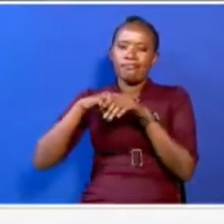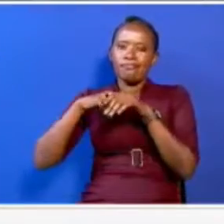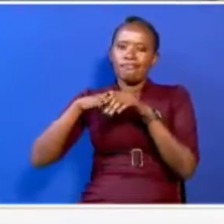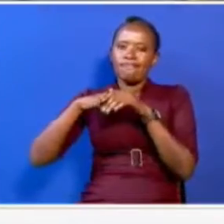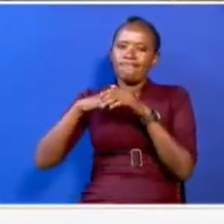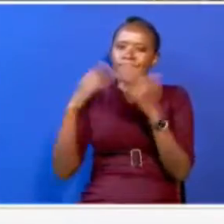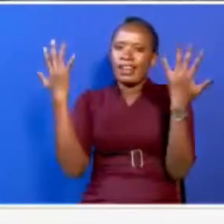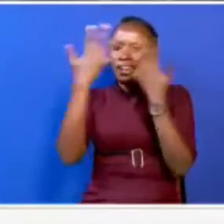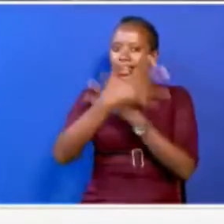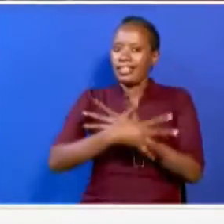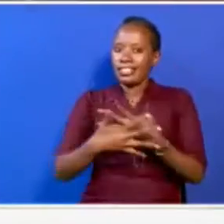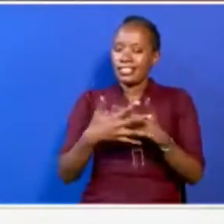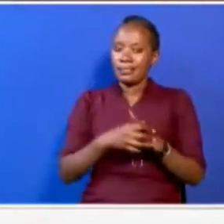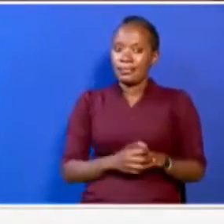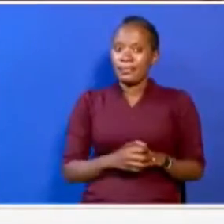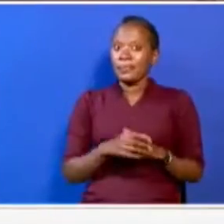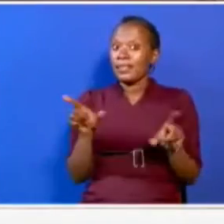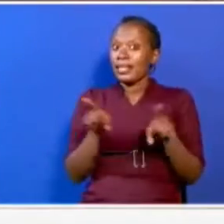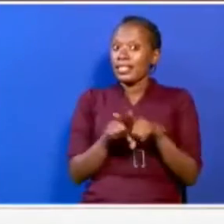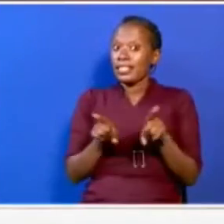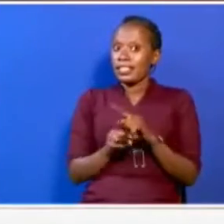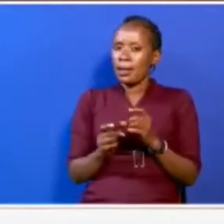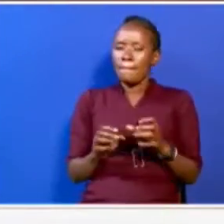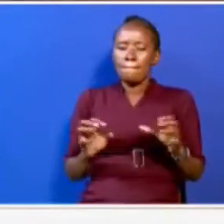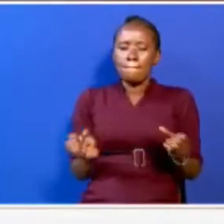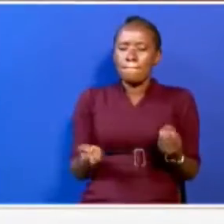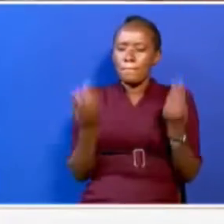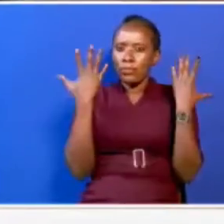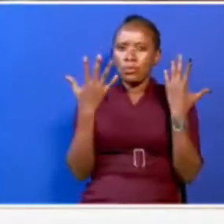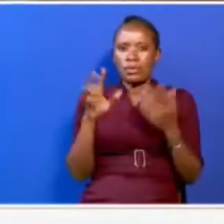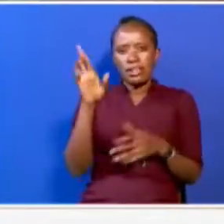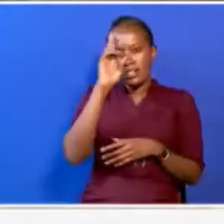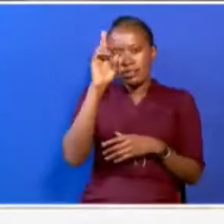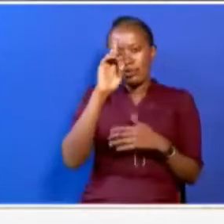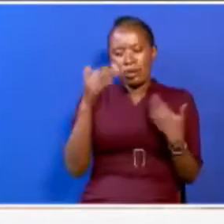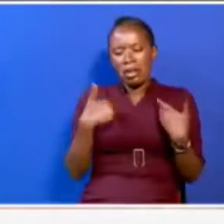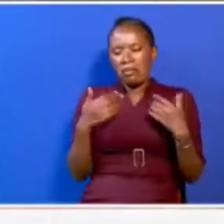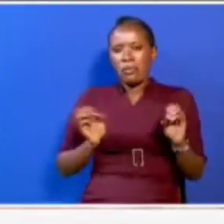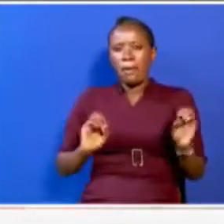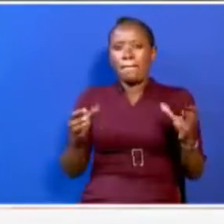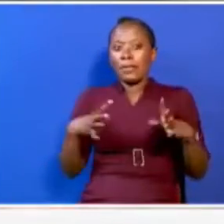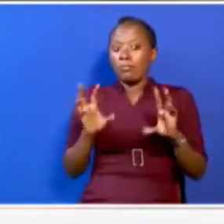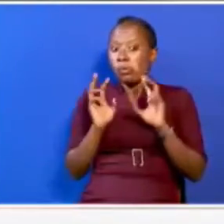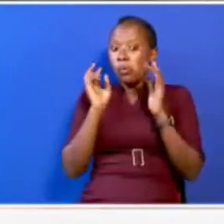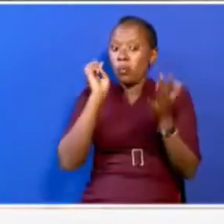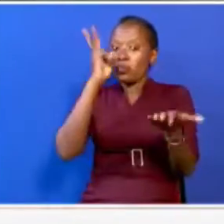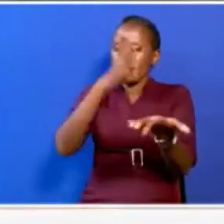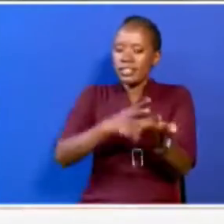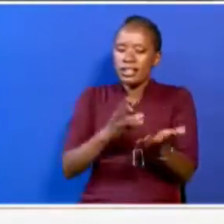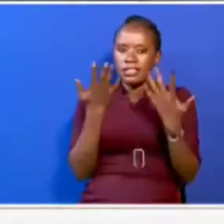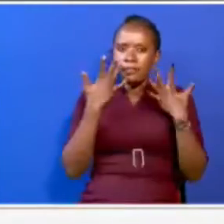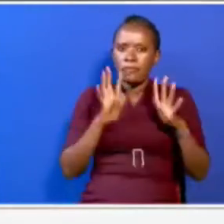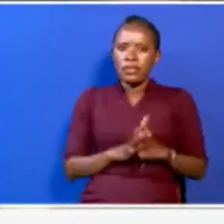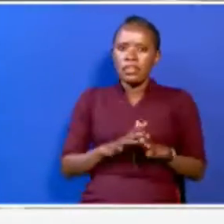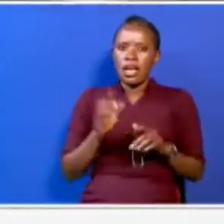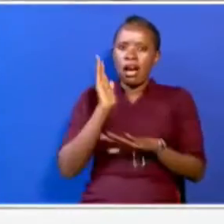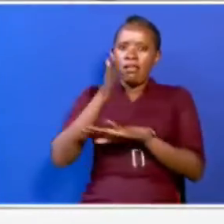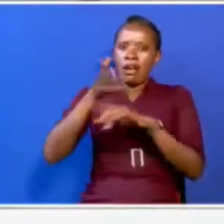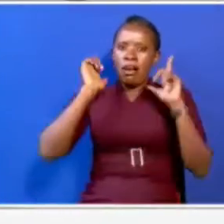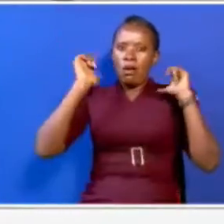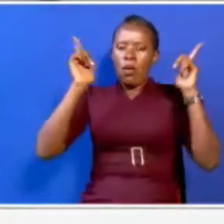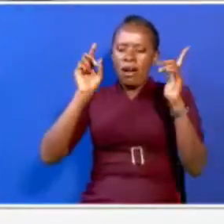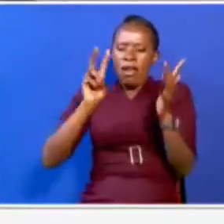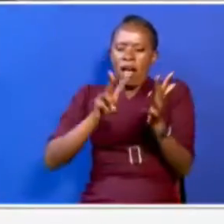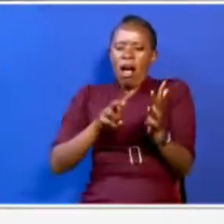Japo chanzo cha mlipuko huo kimesalia kuwa kitendawili, walioshuhudia wamedokeza kuwa baada ya trela hilo